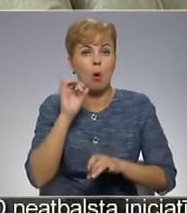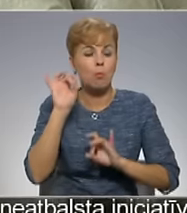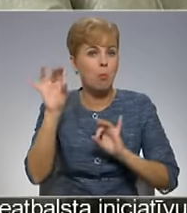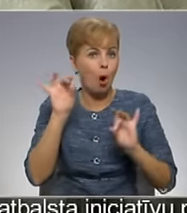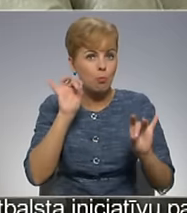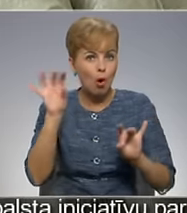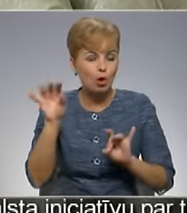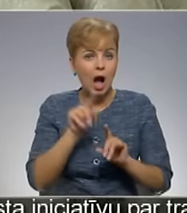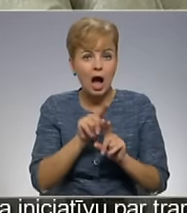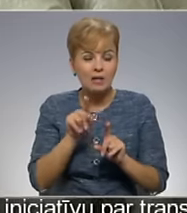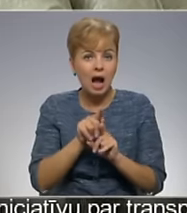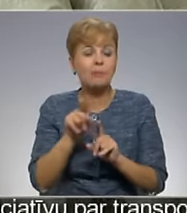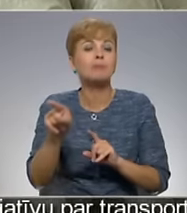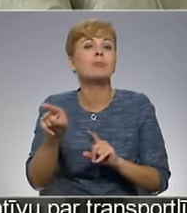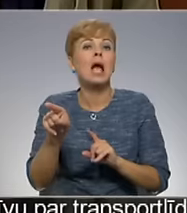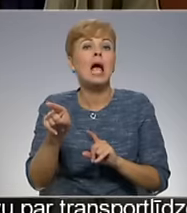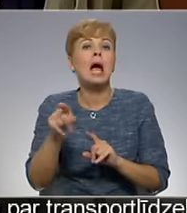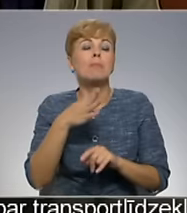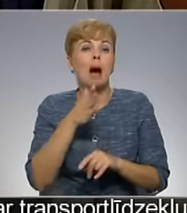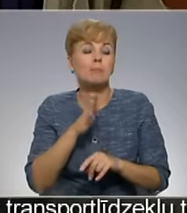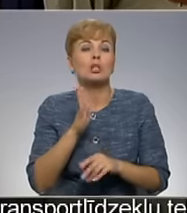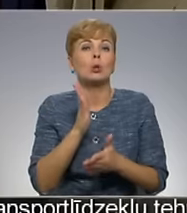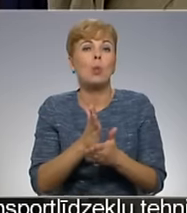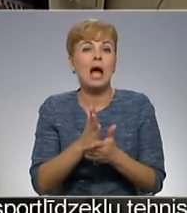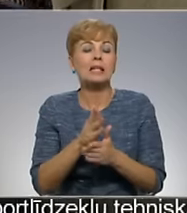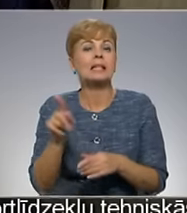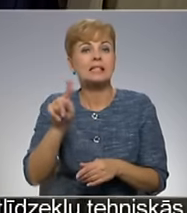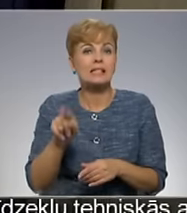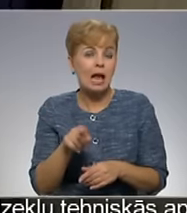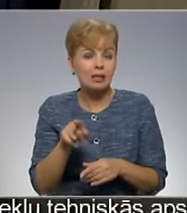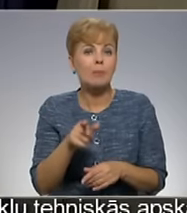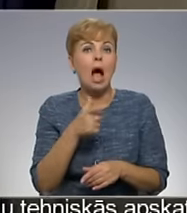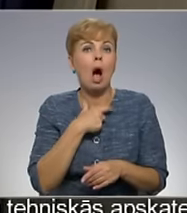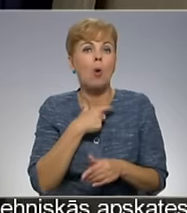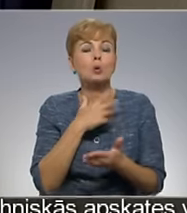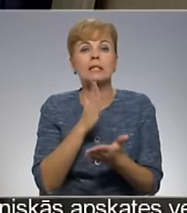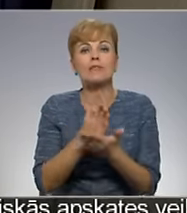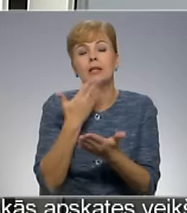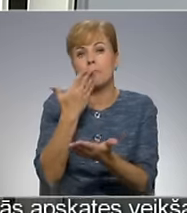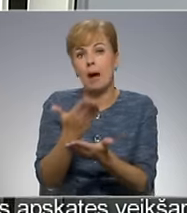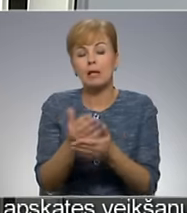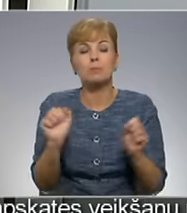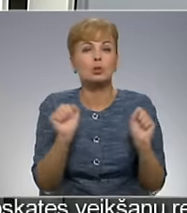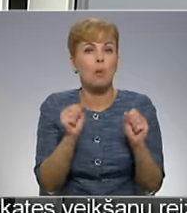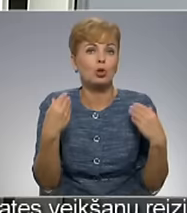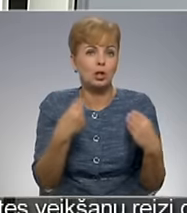Vasaras paraolimpiskās spēles notiks septembrī, tāpēc jau augusta vidū šuvējs plāno atrādīt sportistu